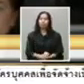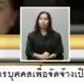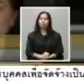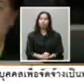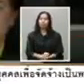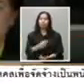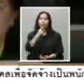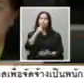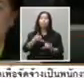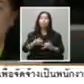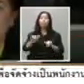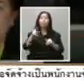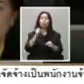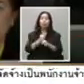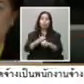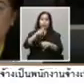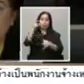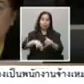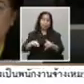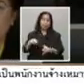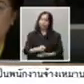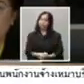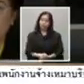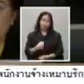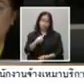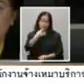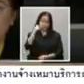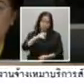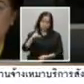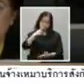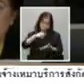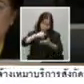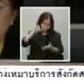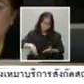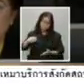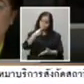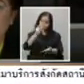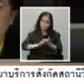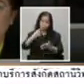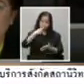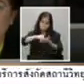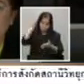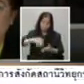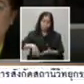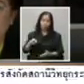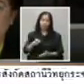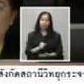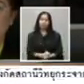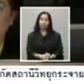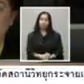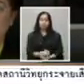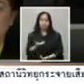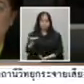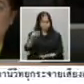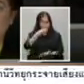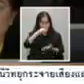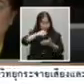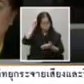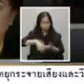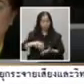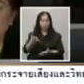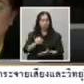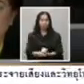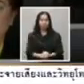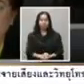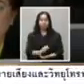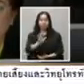ที่บอกไปทำให้ทำตัวท่านถอนครับผมไม่อยากพูดซ้ำครับให้ถอนครับ ท่านประธานครับ ท่าน ต้องถอนครับท่านประธาน ผมวินิ